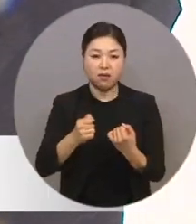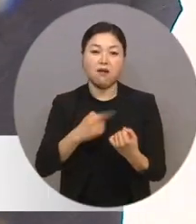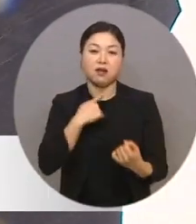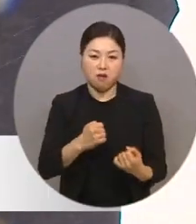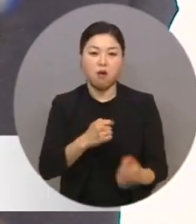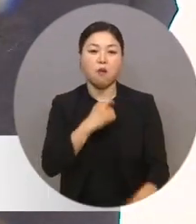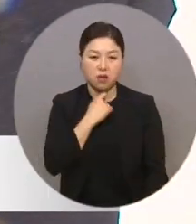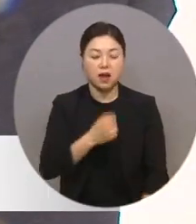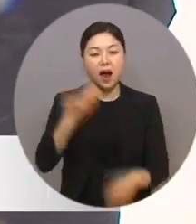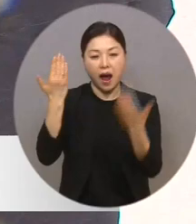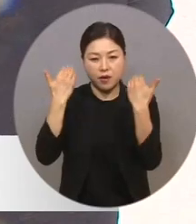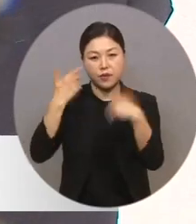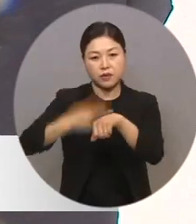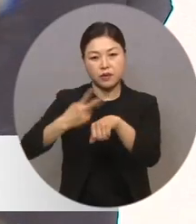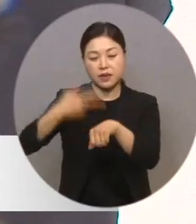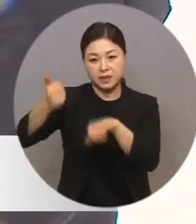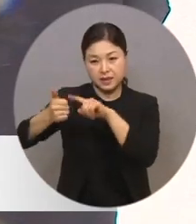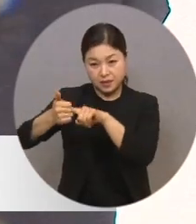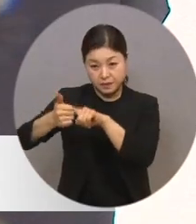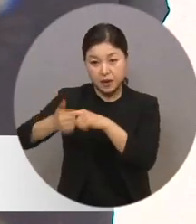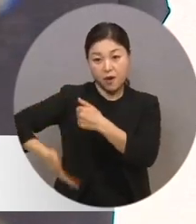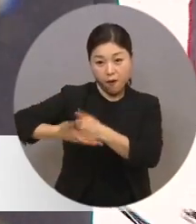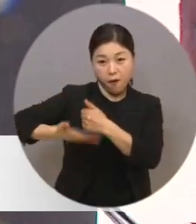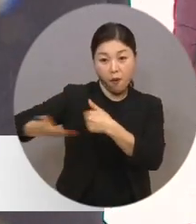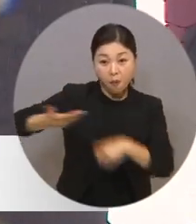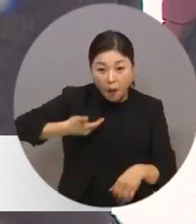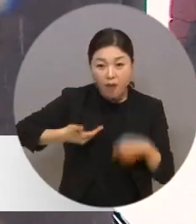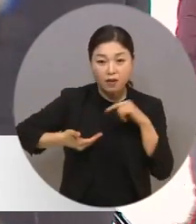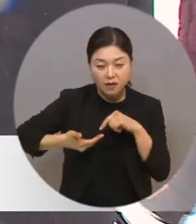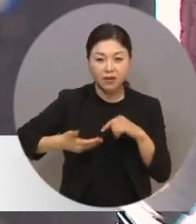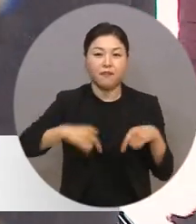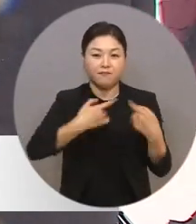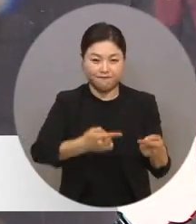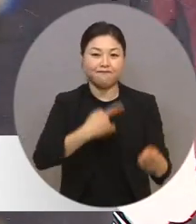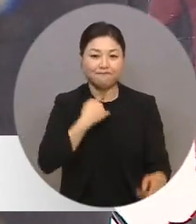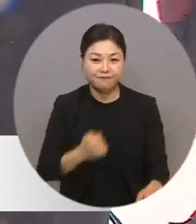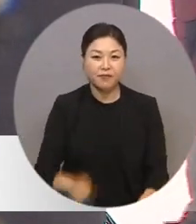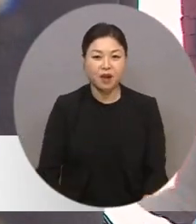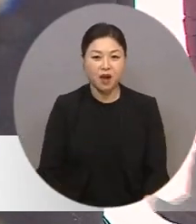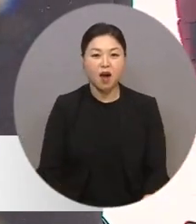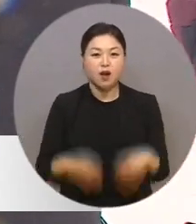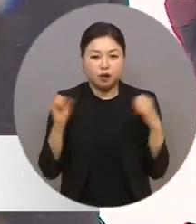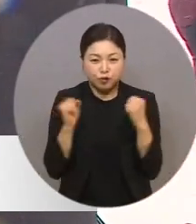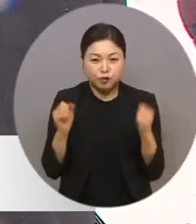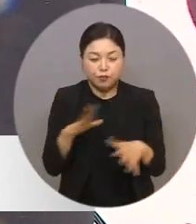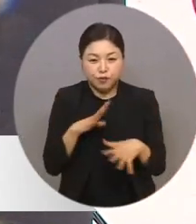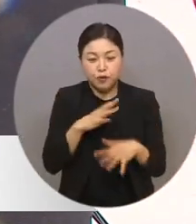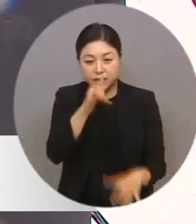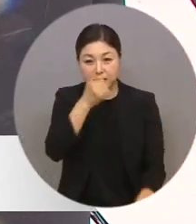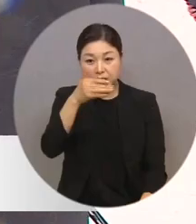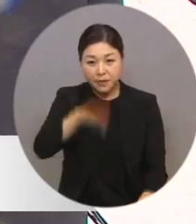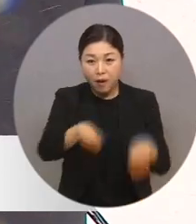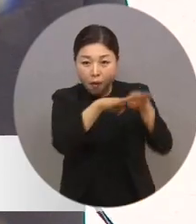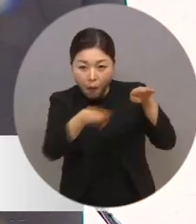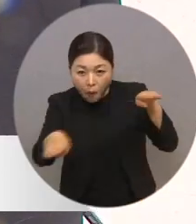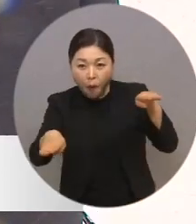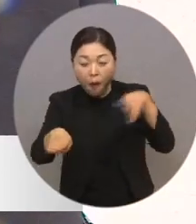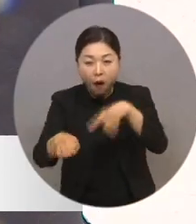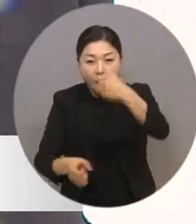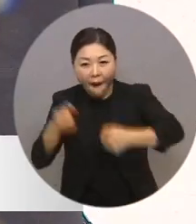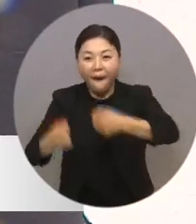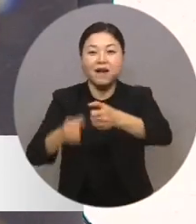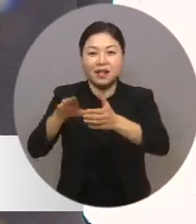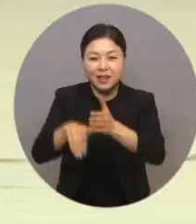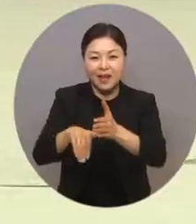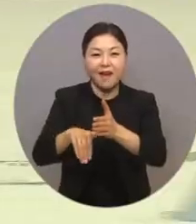학교 선생님께서 추천해주셔서 하게 됐어요 춥고 무섭기도 했는데 내리막 가다보면 기도 해서 흥